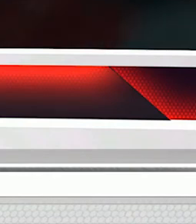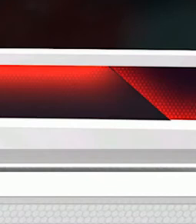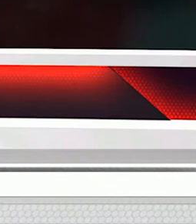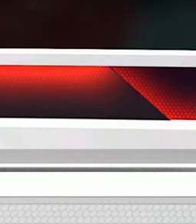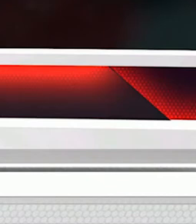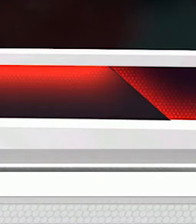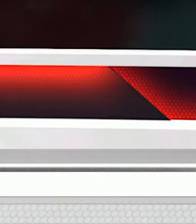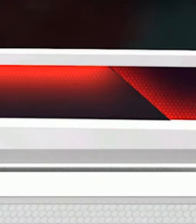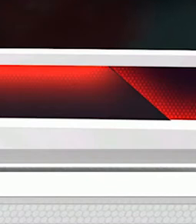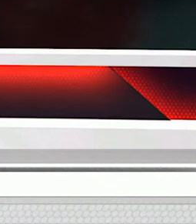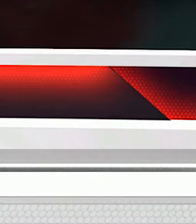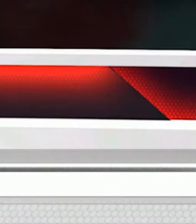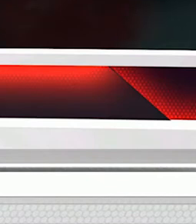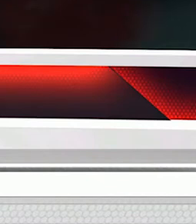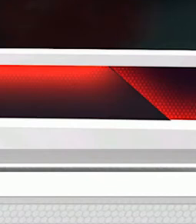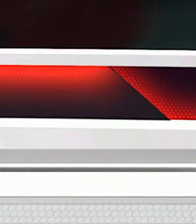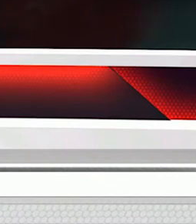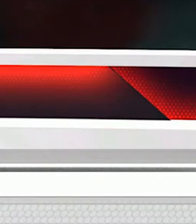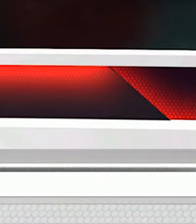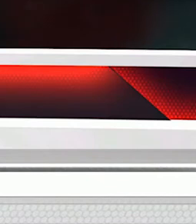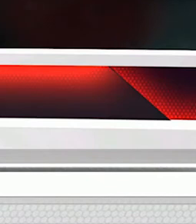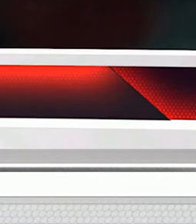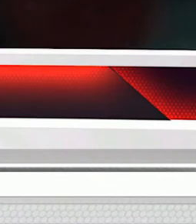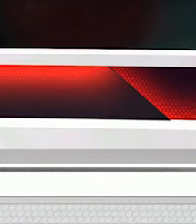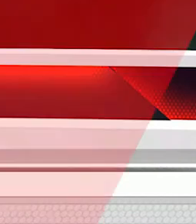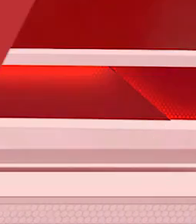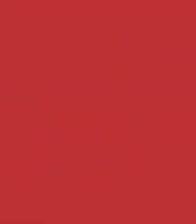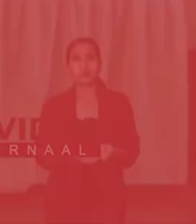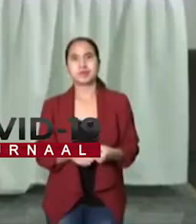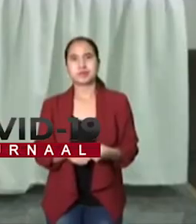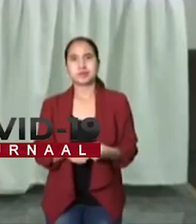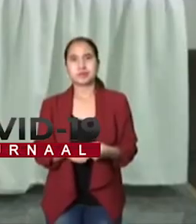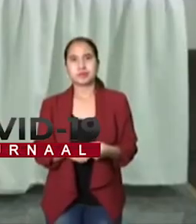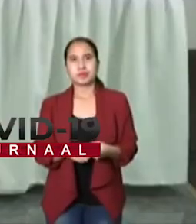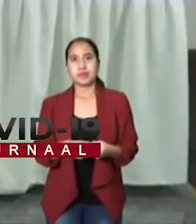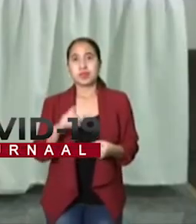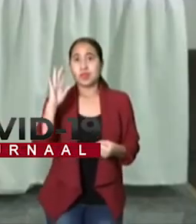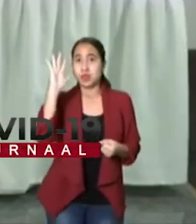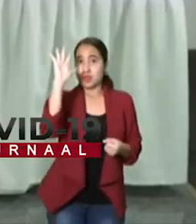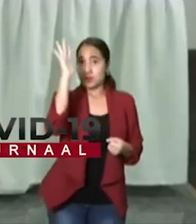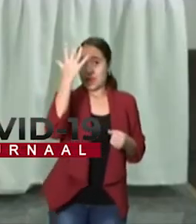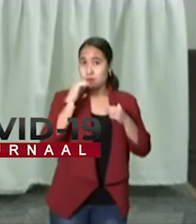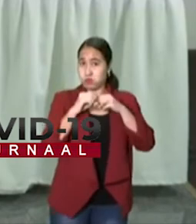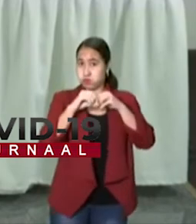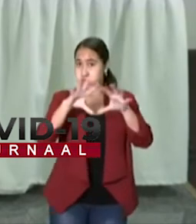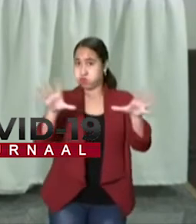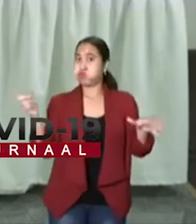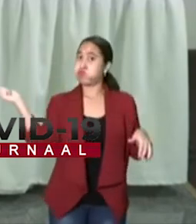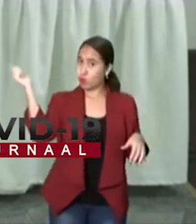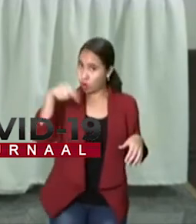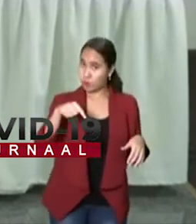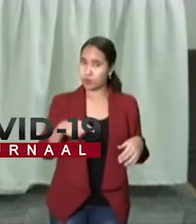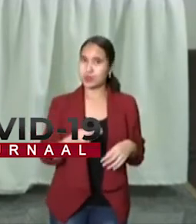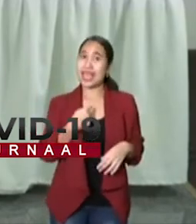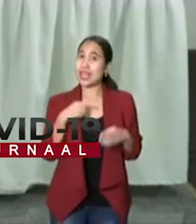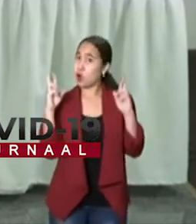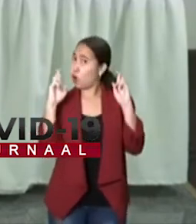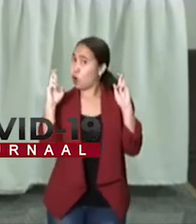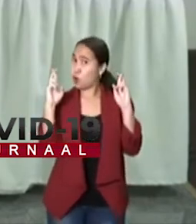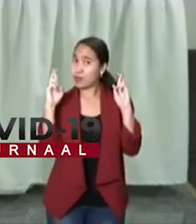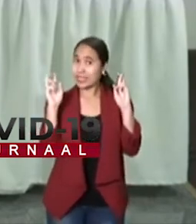En in Brazilië is het Omicron-variant al geconstateerd. De vijfde golf komt. Ik hoop natuurlijk dat die niet komt, maar